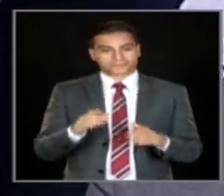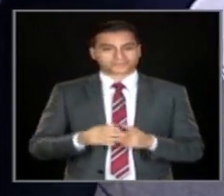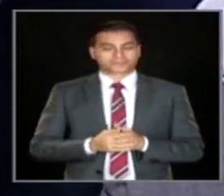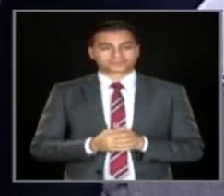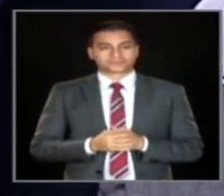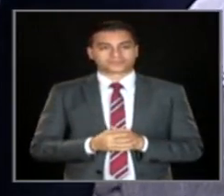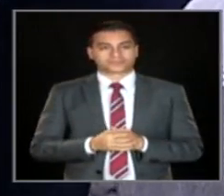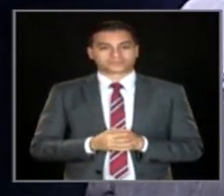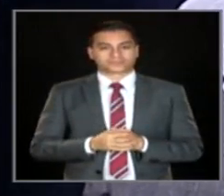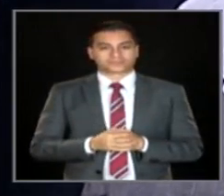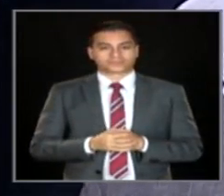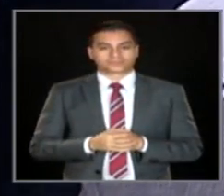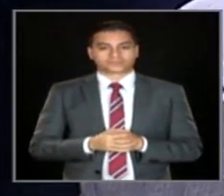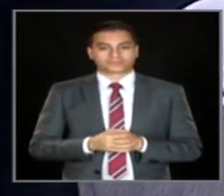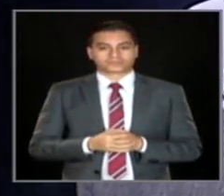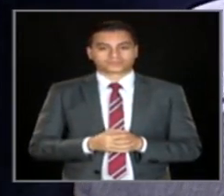للمباراة النهائية.